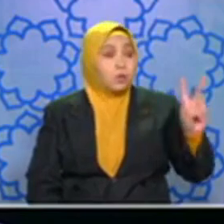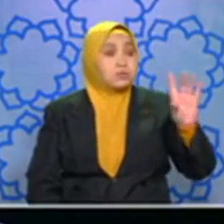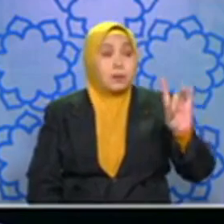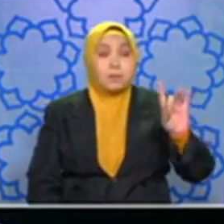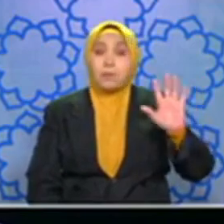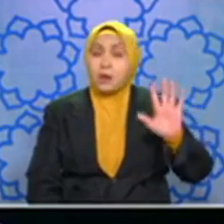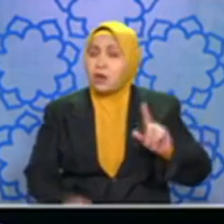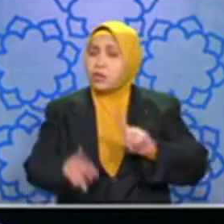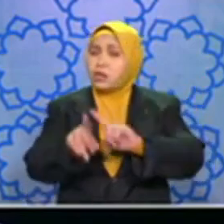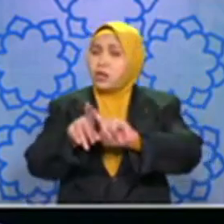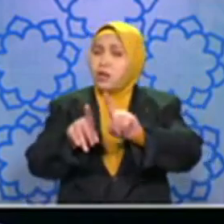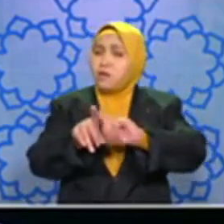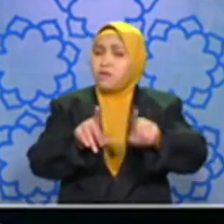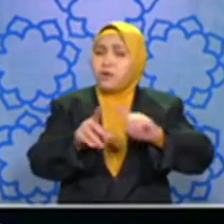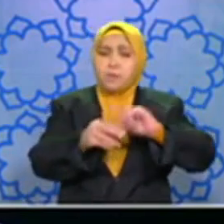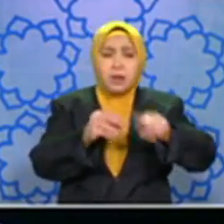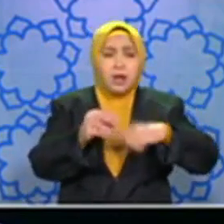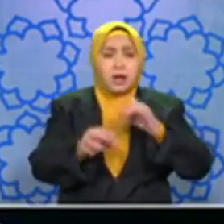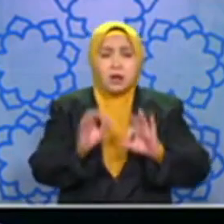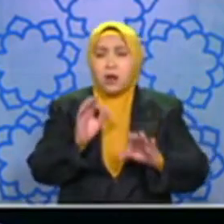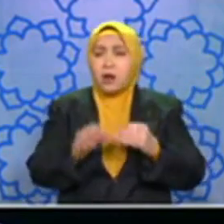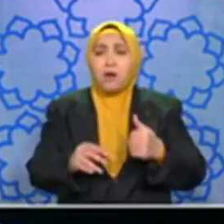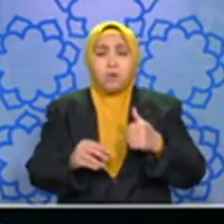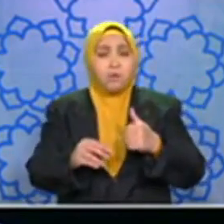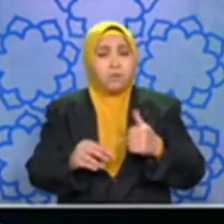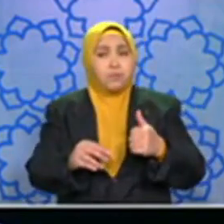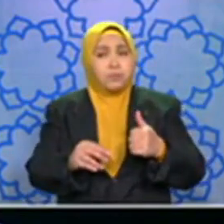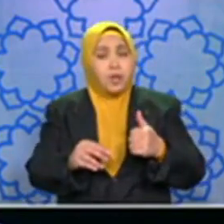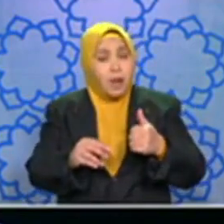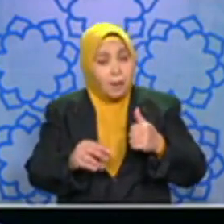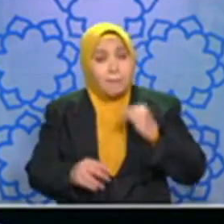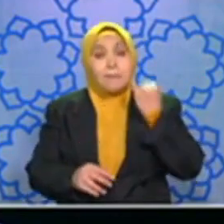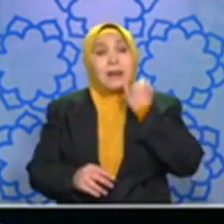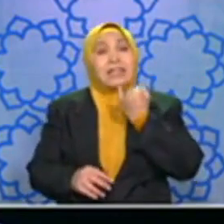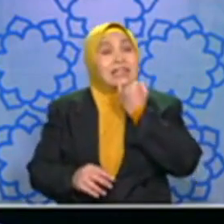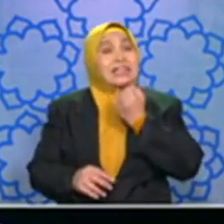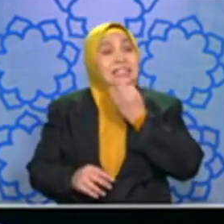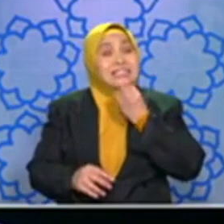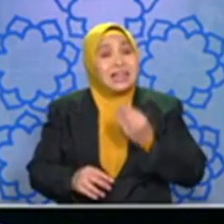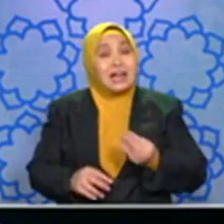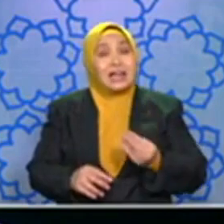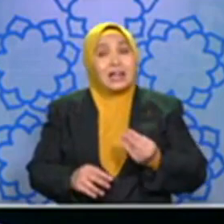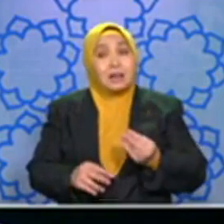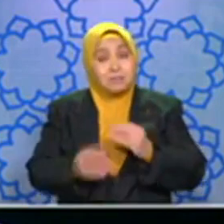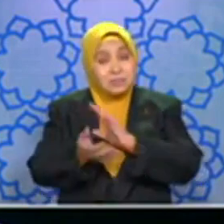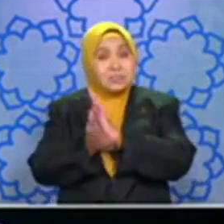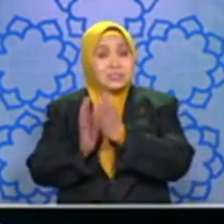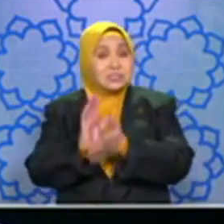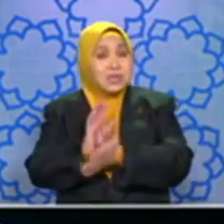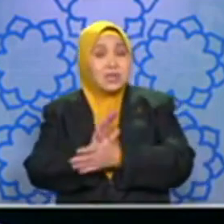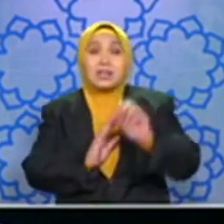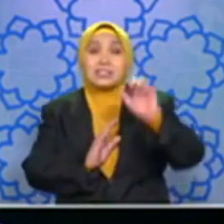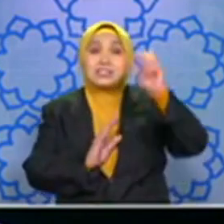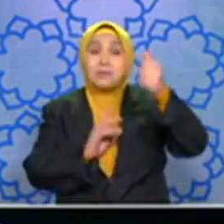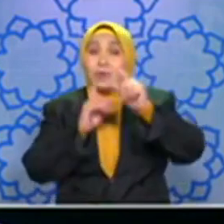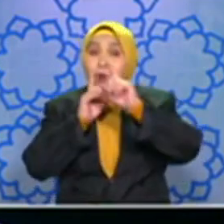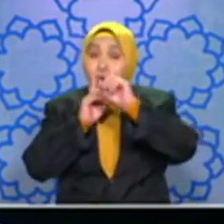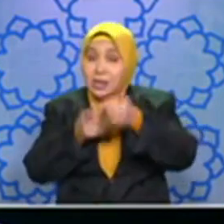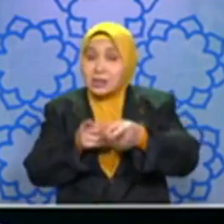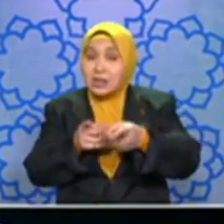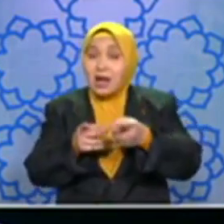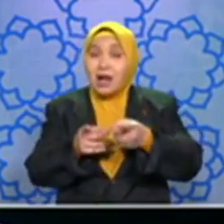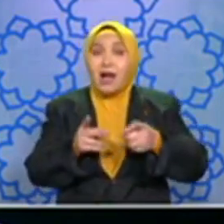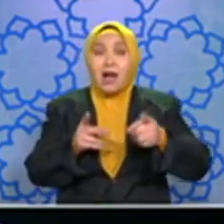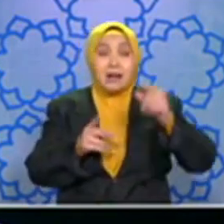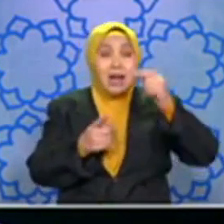Ada pelbagai perkara kalau dalam zaman ataupun Bani Israel mereka gelarkan sebagai 10 commandments, 10 perintah arahan daripada